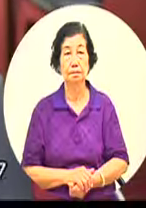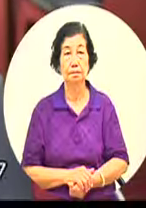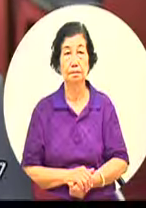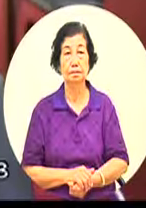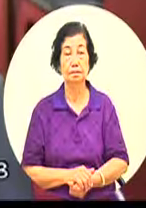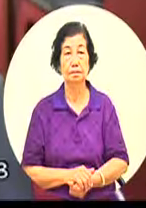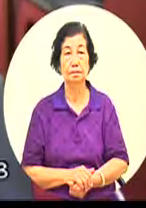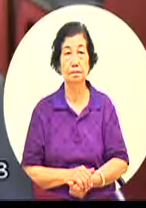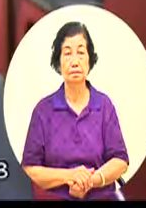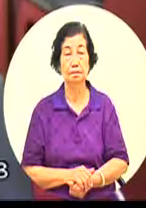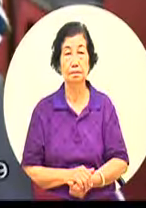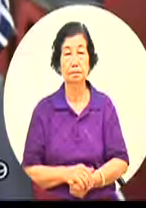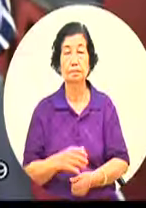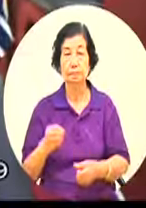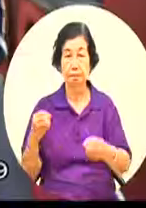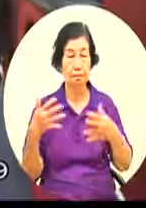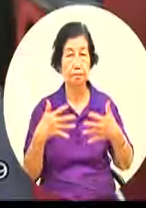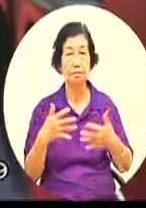好，没有问题。